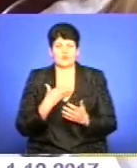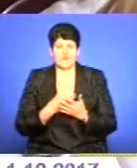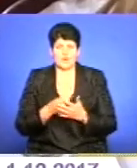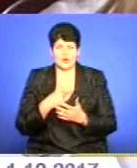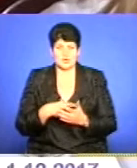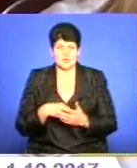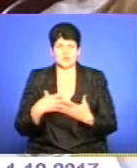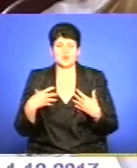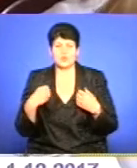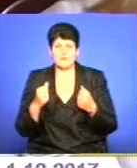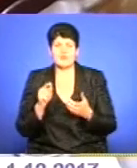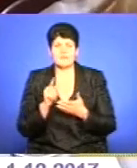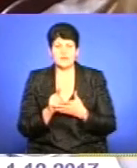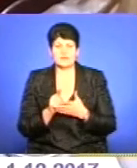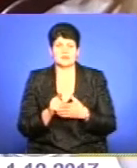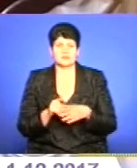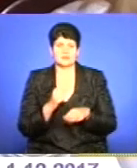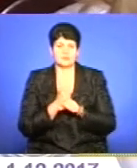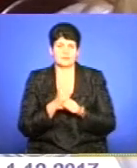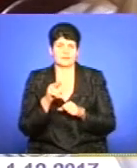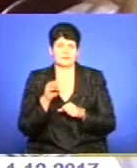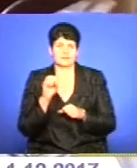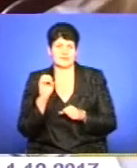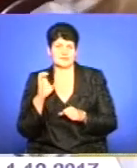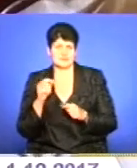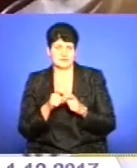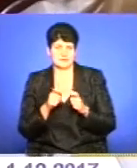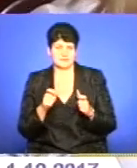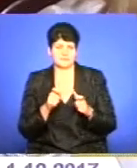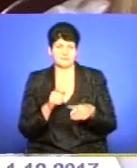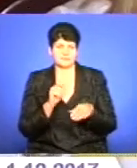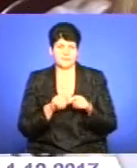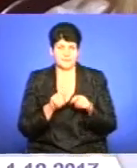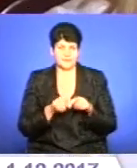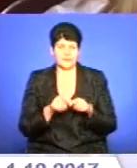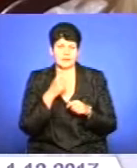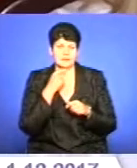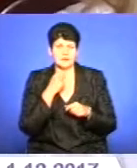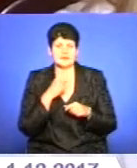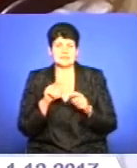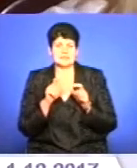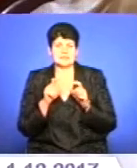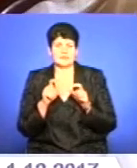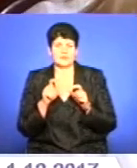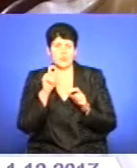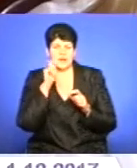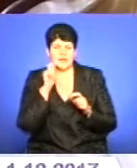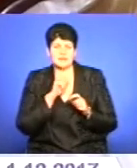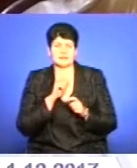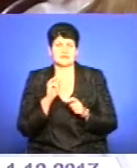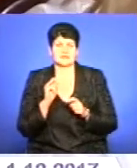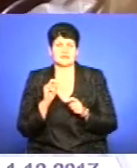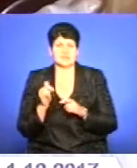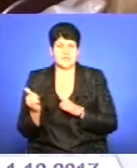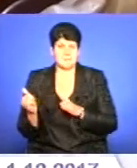першу чергу повинна пройти той тест. Знаючи, ми маємо шанс, адже заклад і взагалі Україна забезпечена